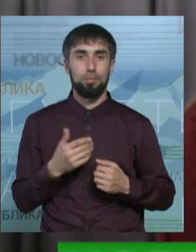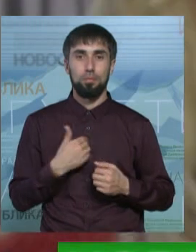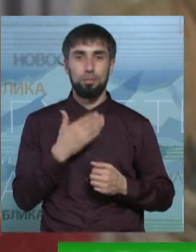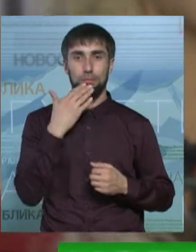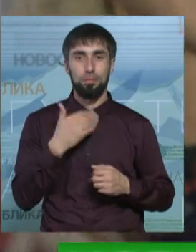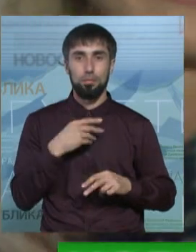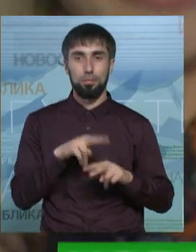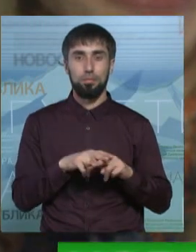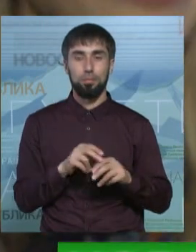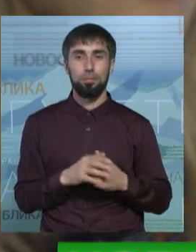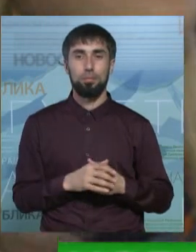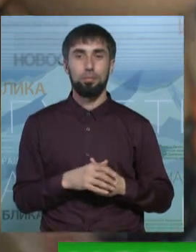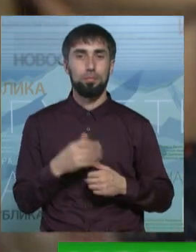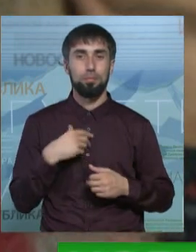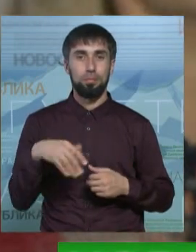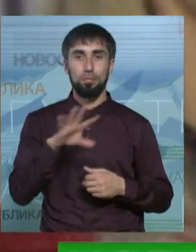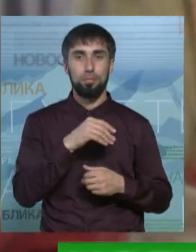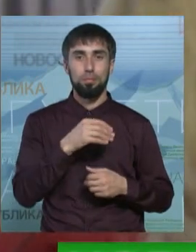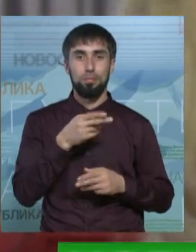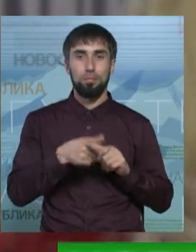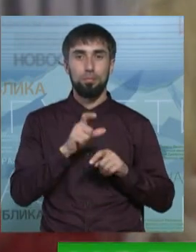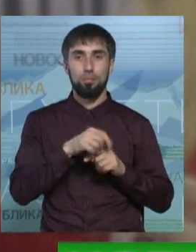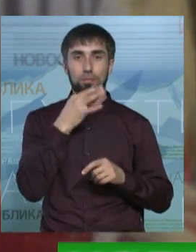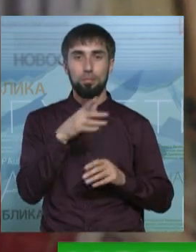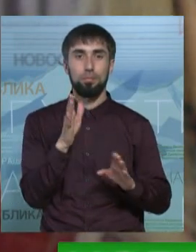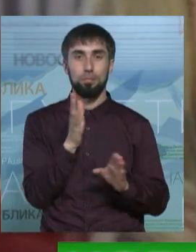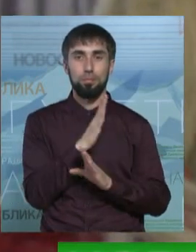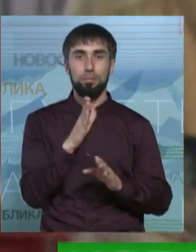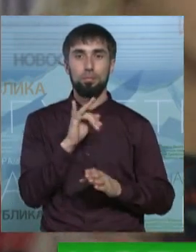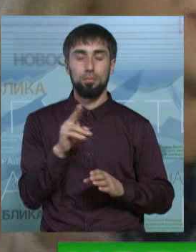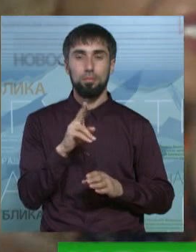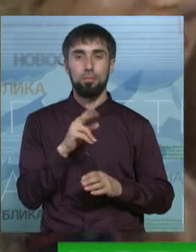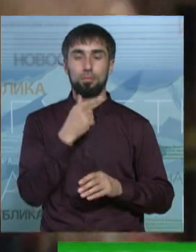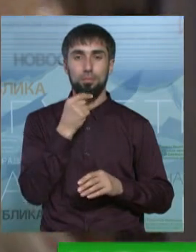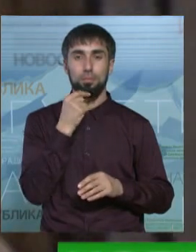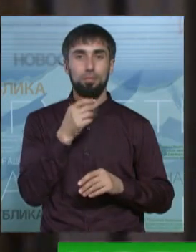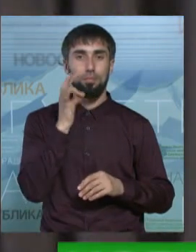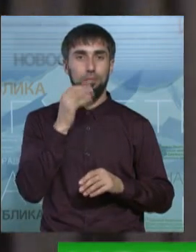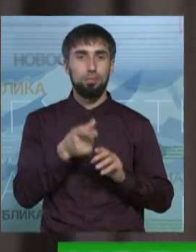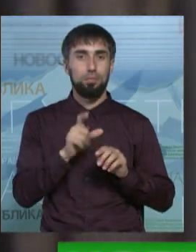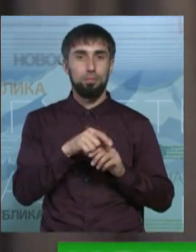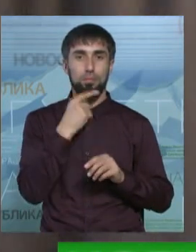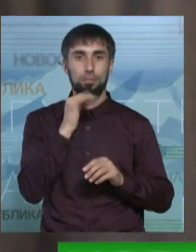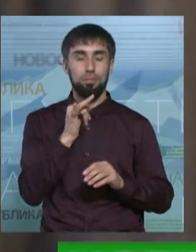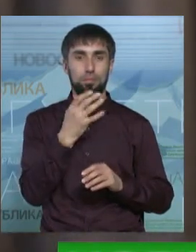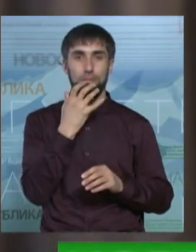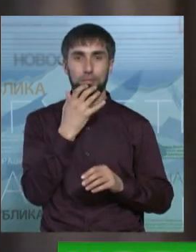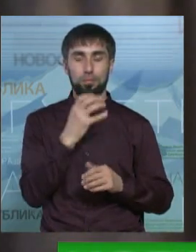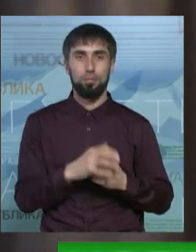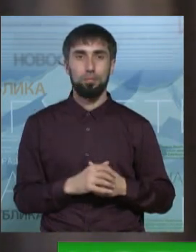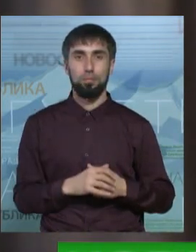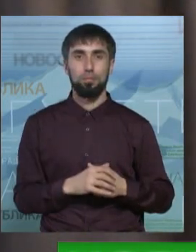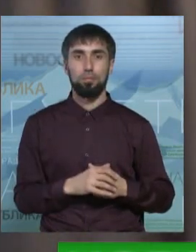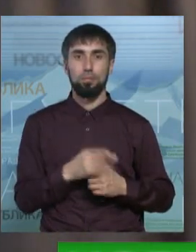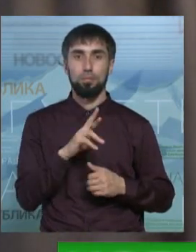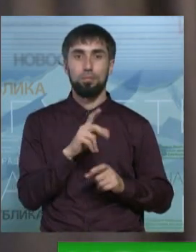влюблена. Мне аналогично все понравилось, вот особенно природа, вид красоты. Сейчас осень красивая и к тому же тепло. То есть